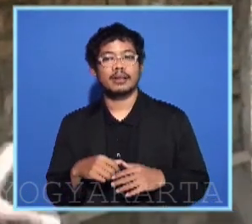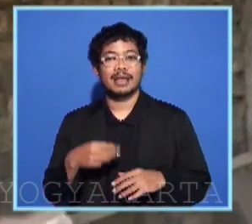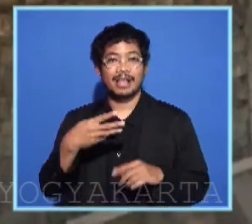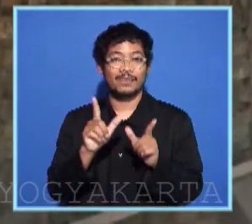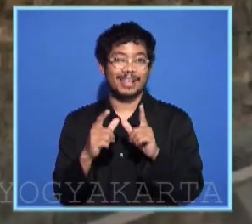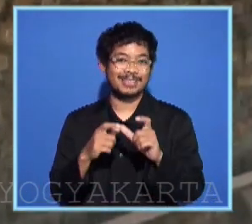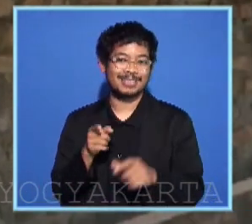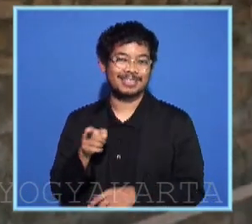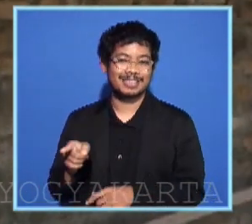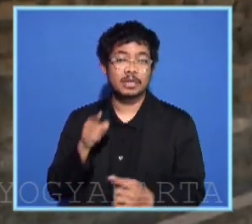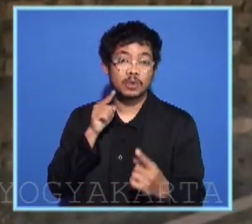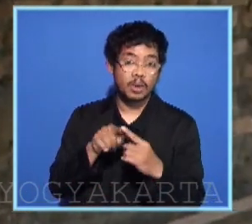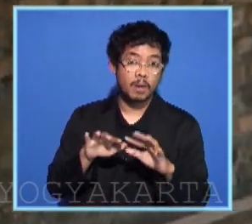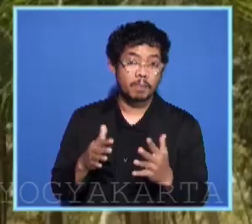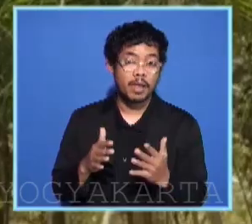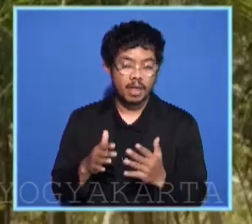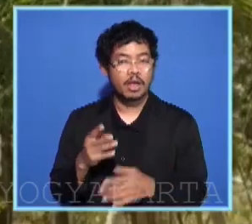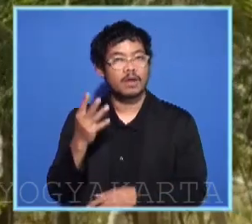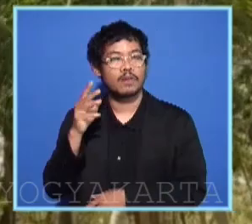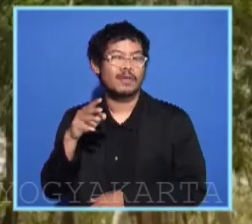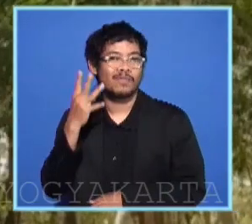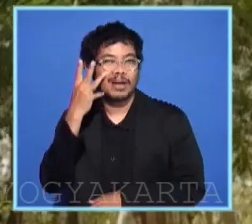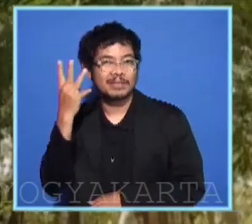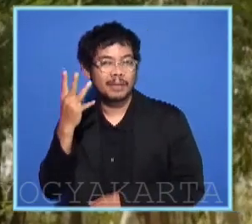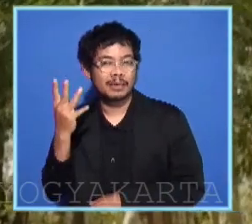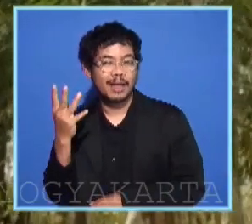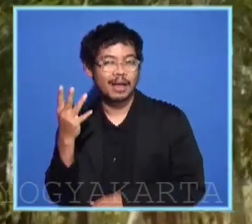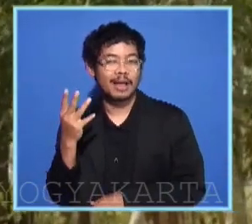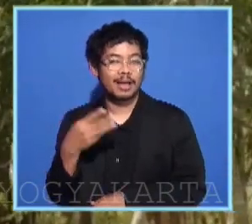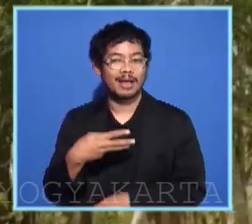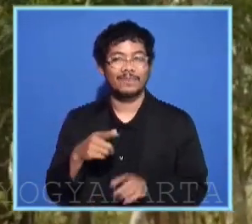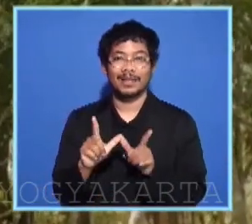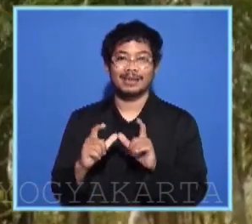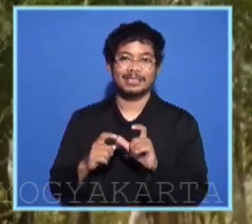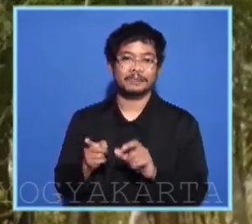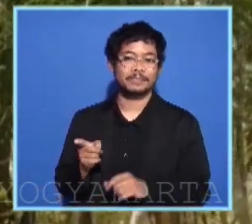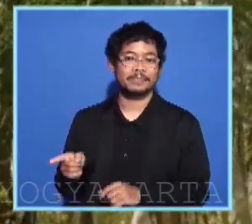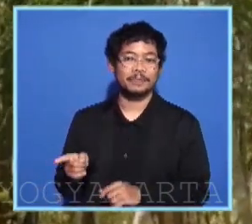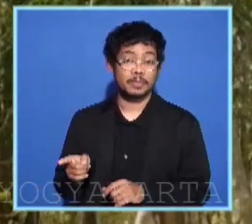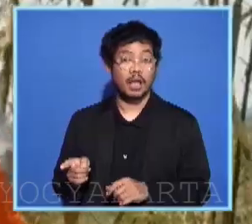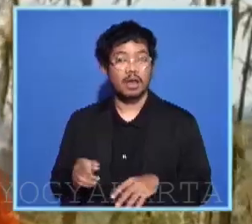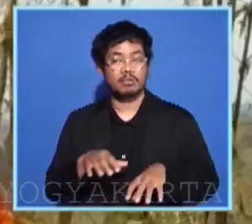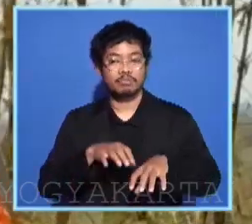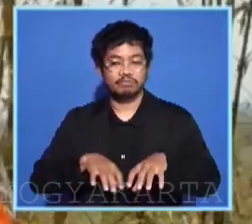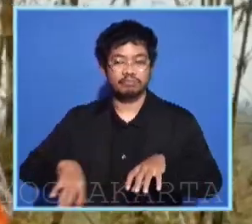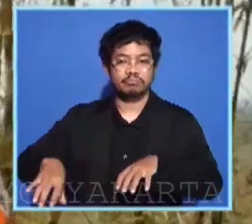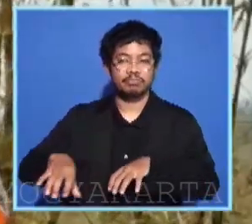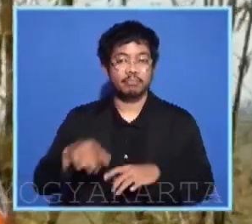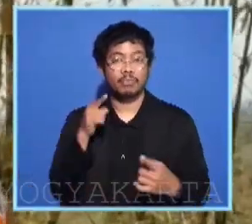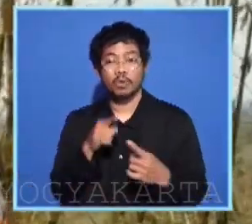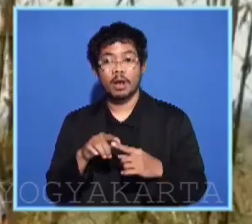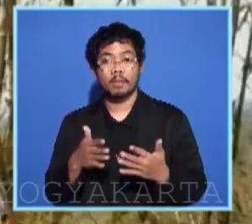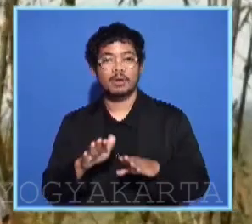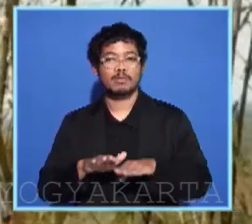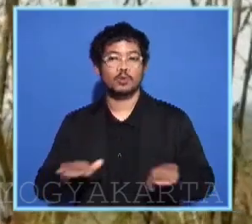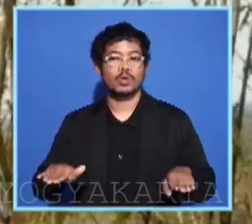nantiwpadalah warga sini perangkat ews yang disebut sirielongsor yang dipasang di kawasan ini diciptakan siswa bernama